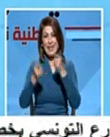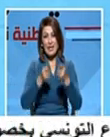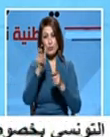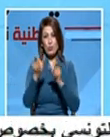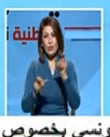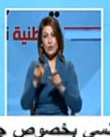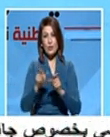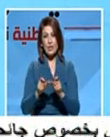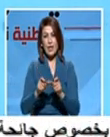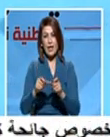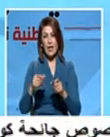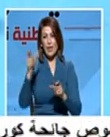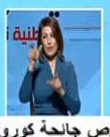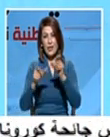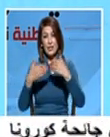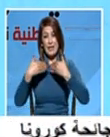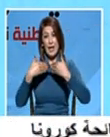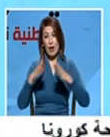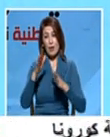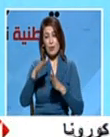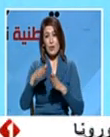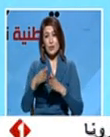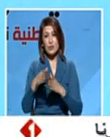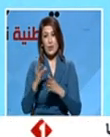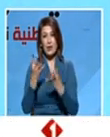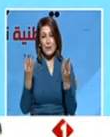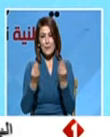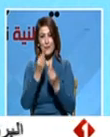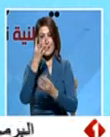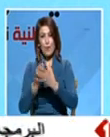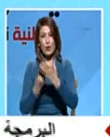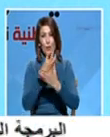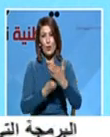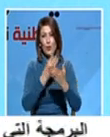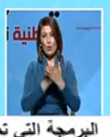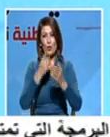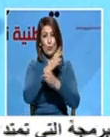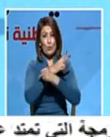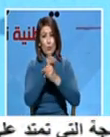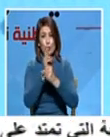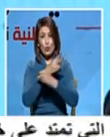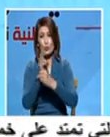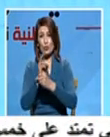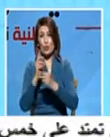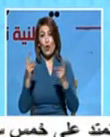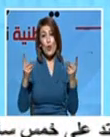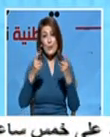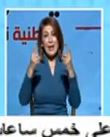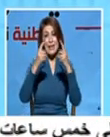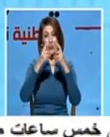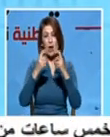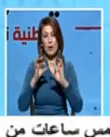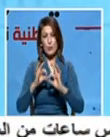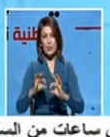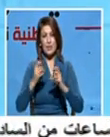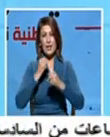الفضاءات الاستقبال فارغة وعدم تواجد تكاثر الناس واللي هو يمثل خطر نتاع عدوى. دونك أي مواطن عنده خدمة